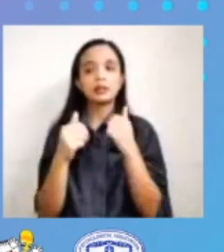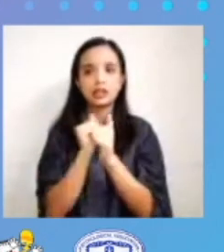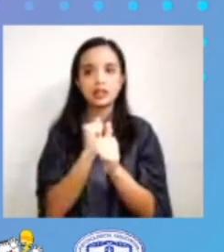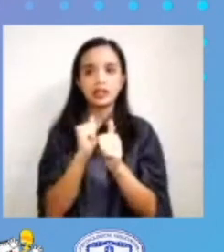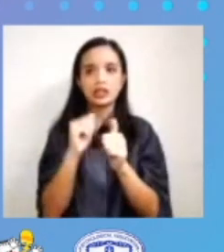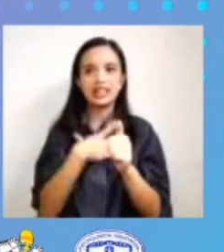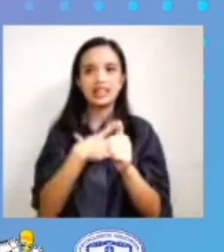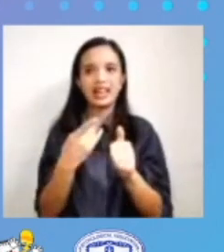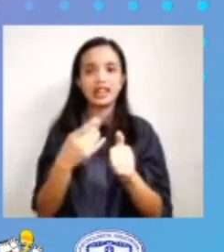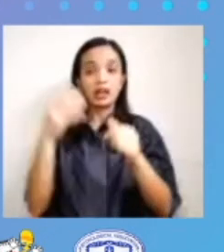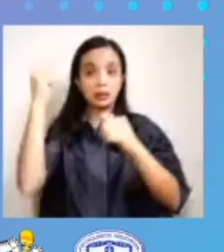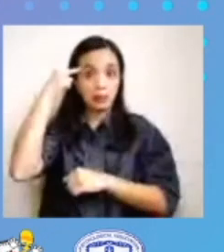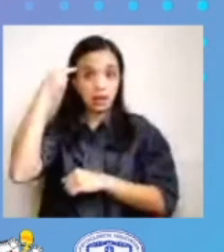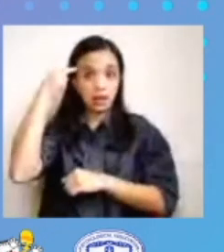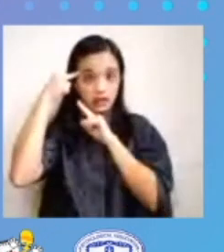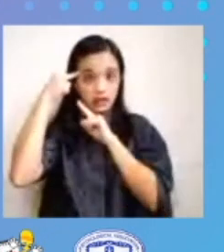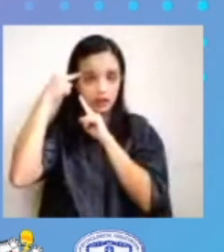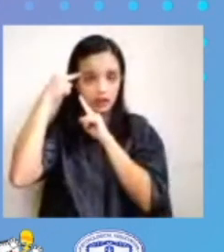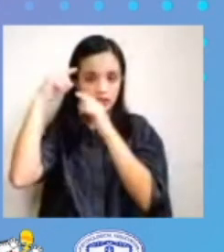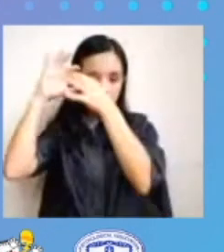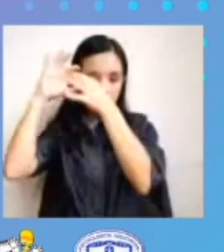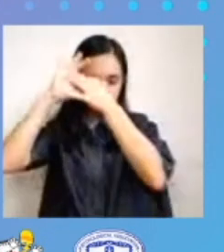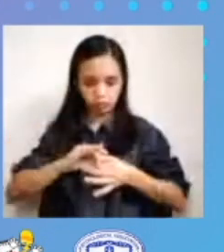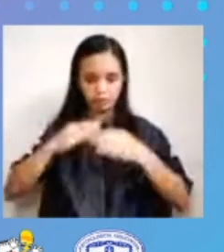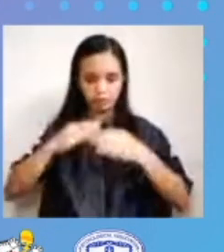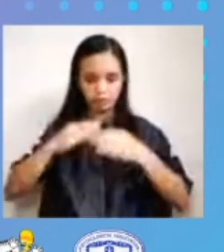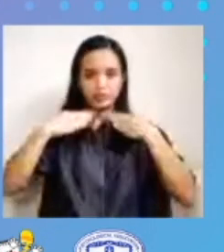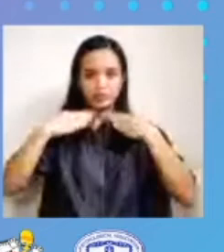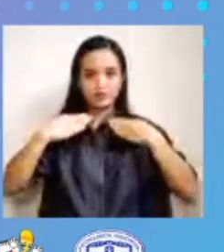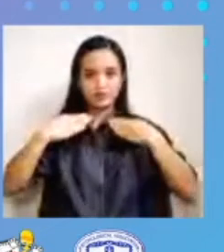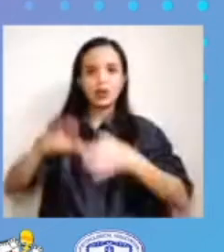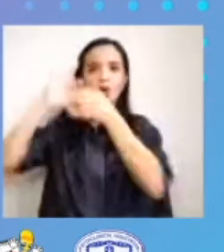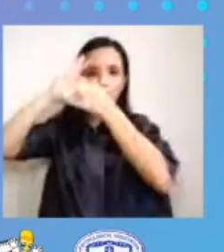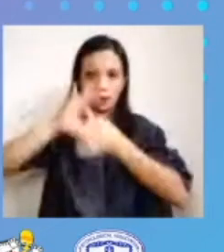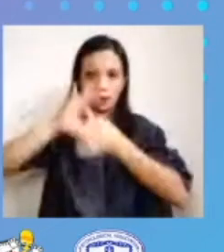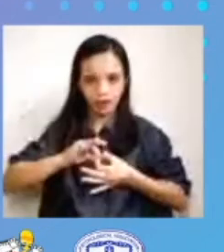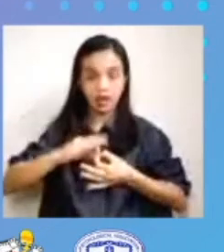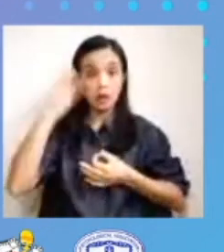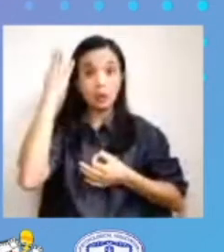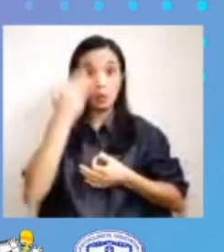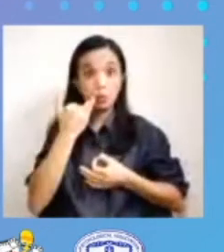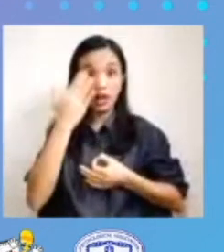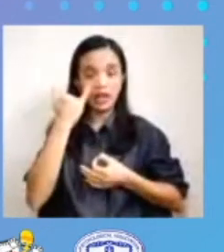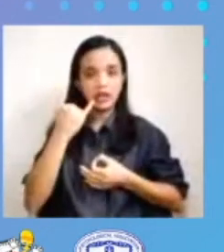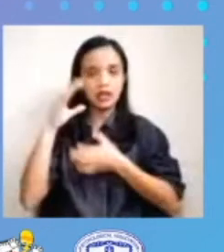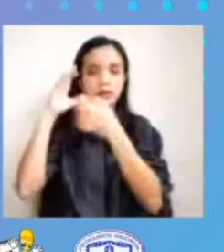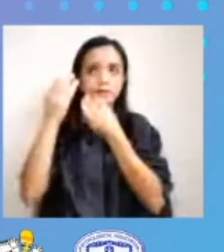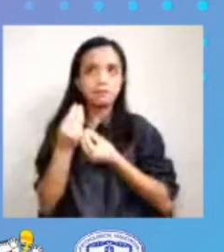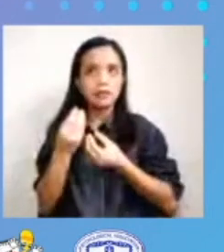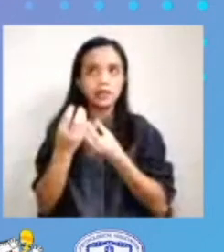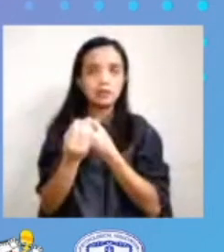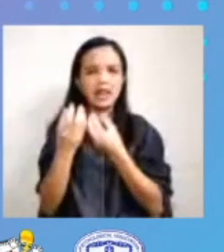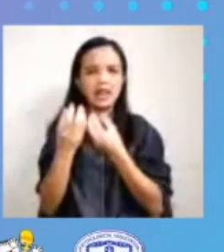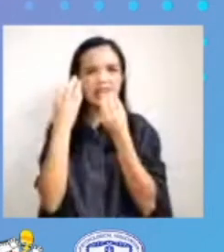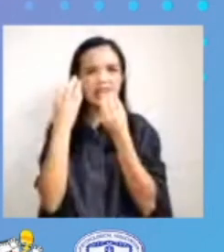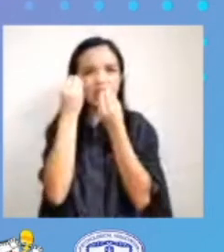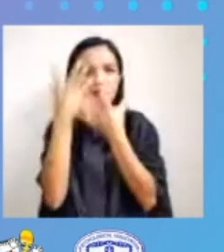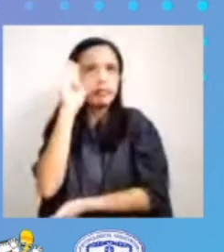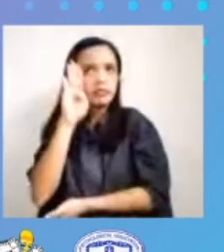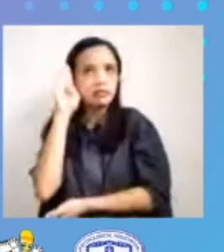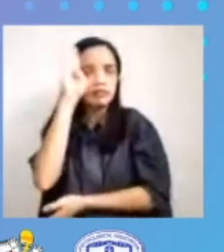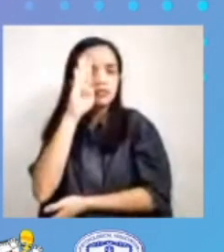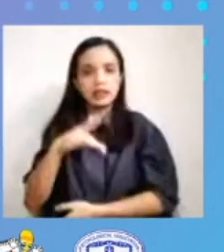pag ganito yung close open, no? That's a very good way of reminding your body that your muscles